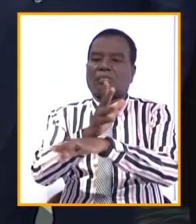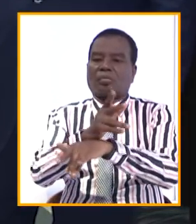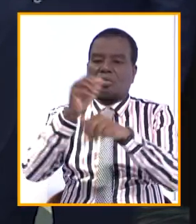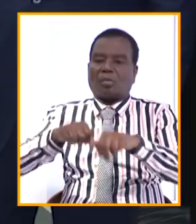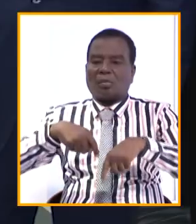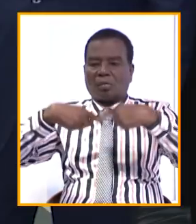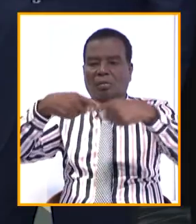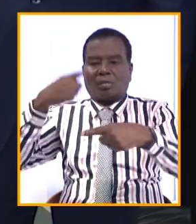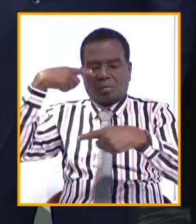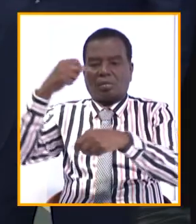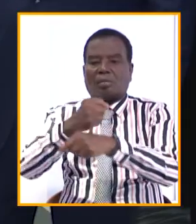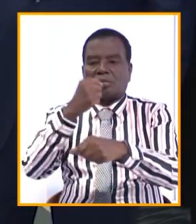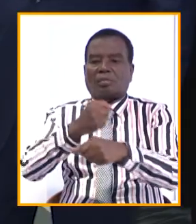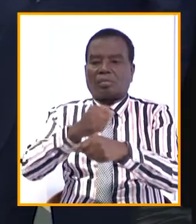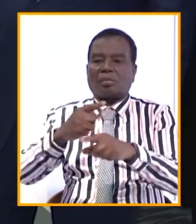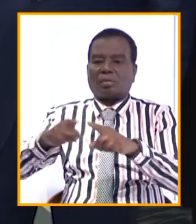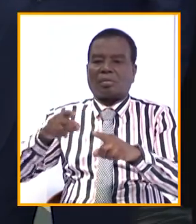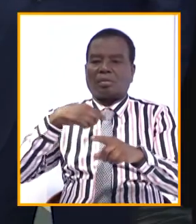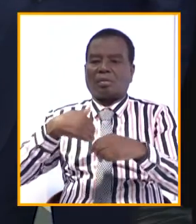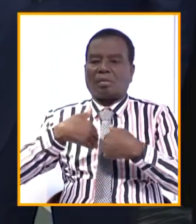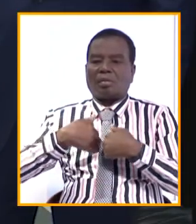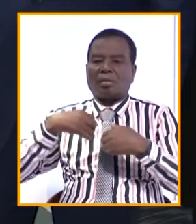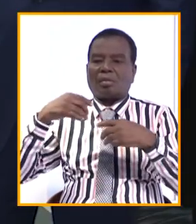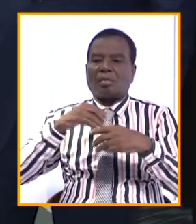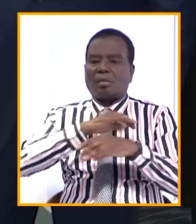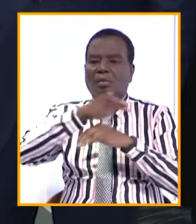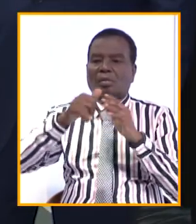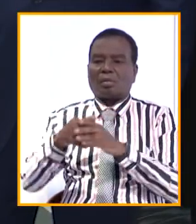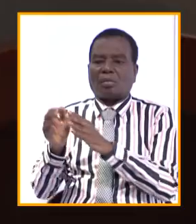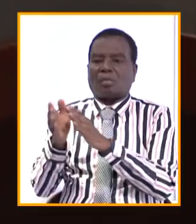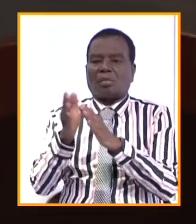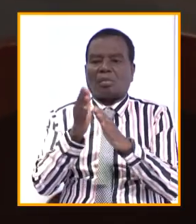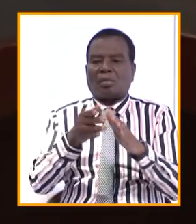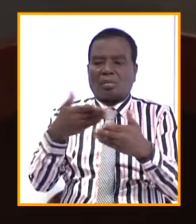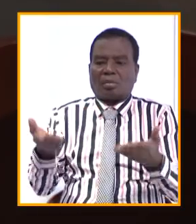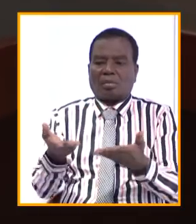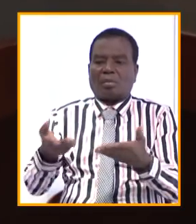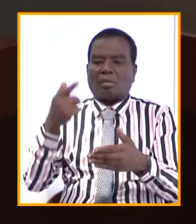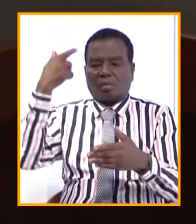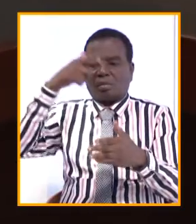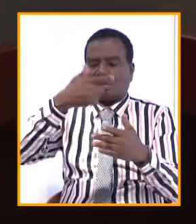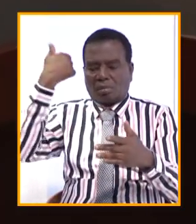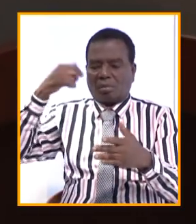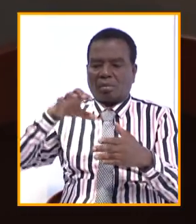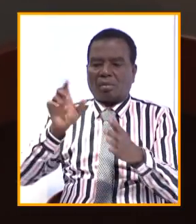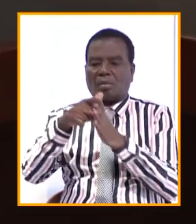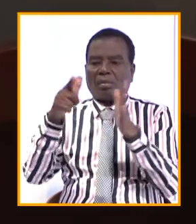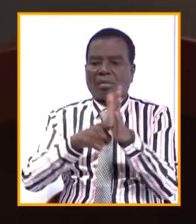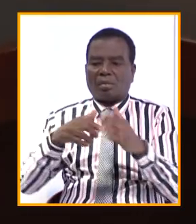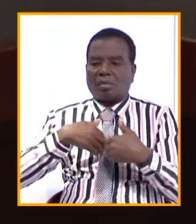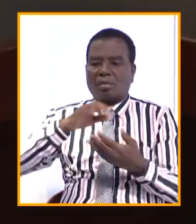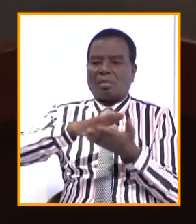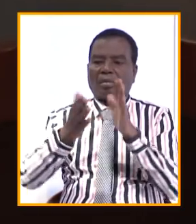et peuvent aller travailler, mais en ayant déjà réglé toutes les procédures ici, parce que la loi a changé en Allemagne. Ce qui est